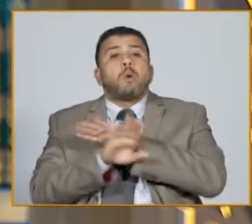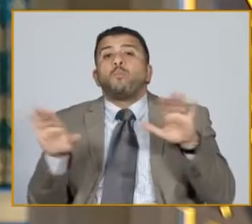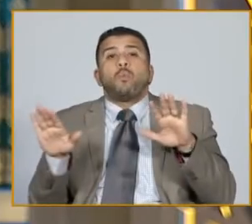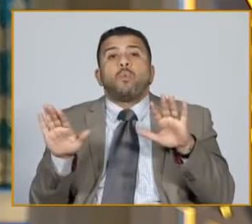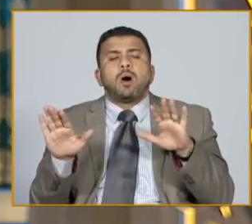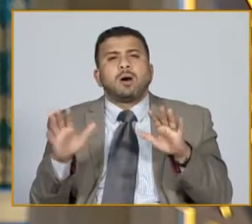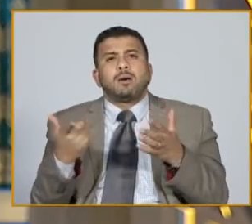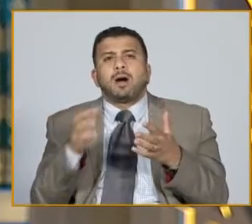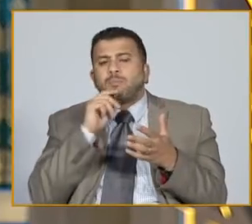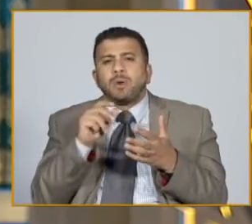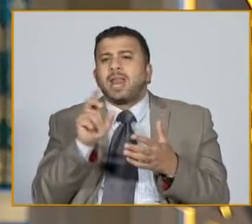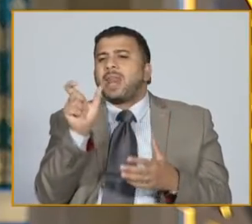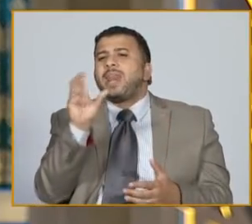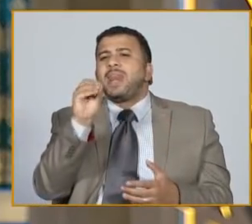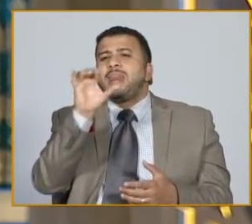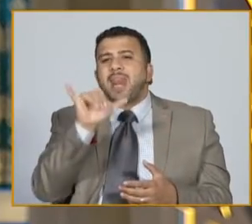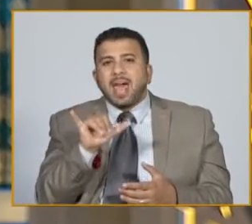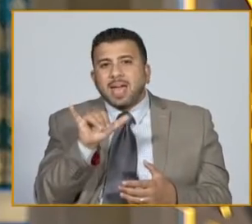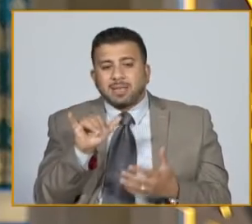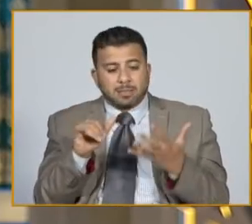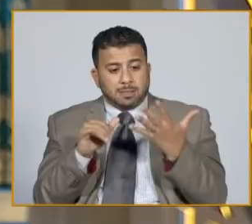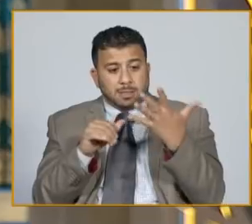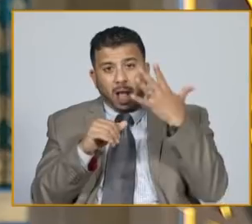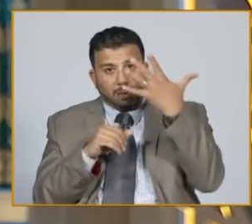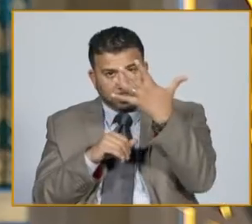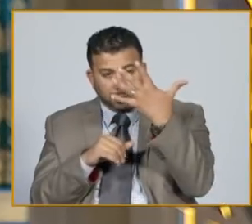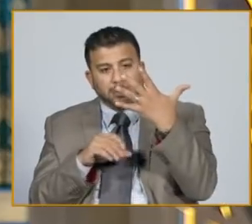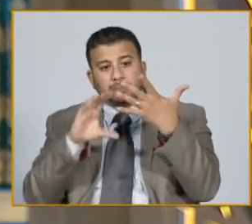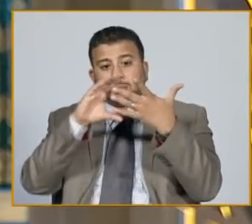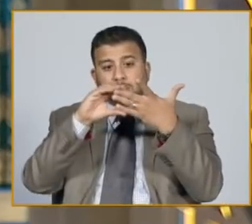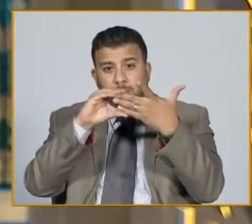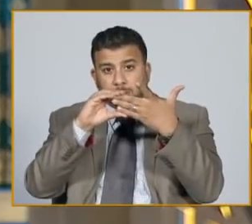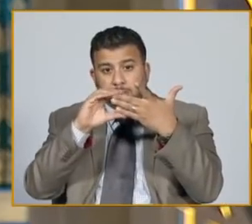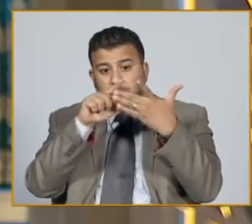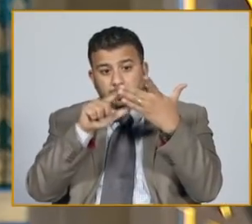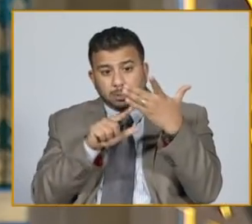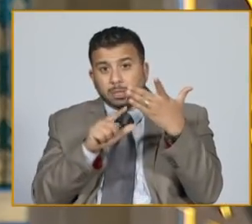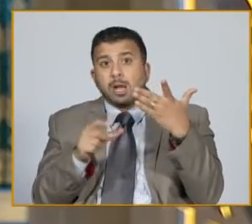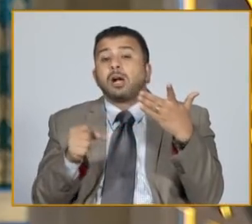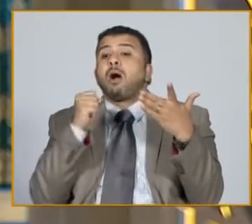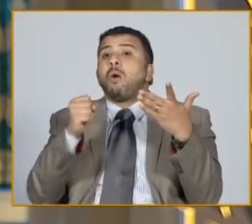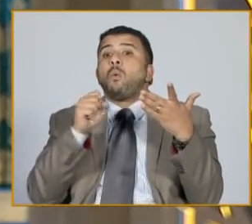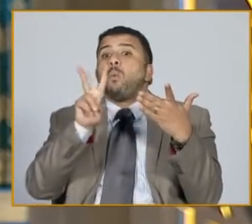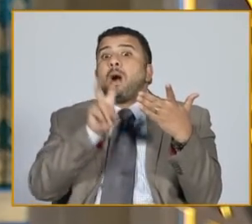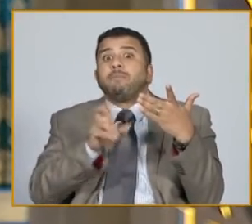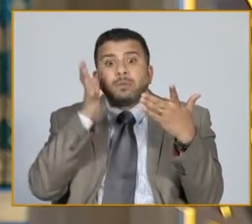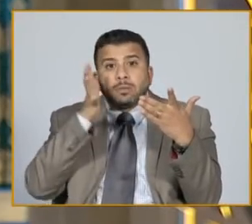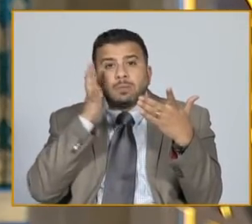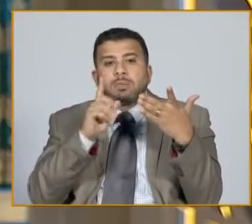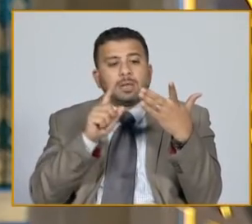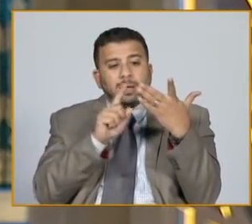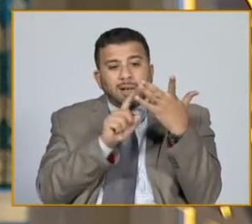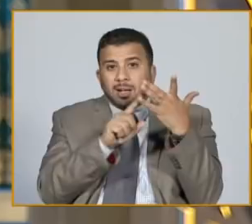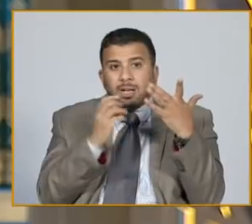ووقتان النهي خفيف. أما الثلاثة التي النهي فيها شديد جدا فهي عند طلوع